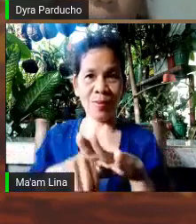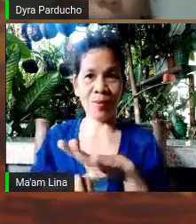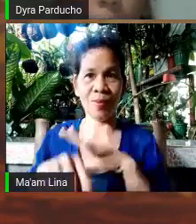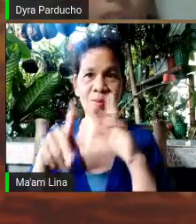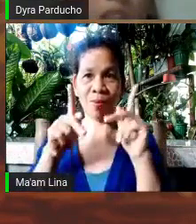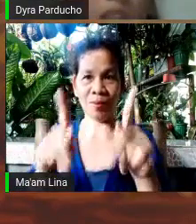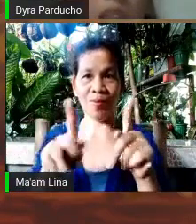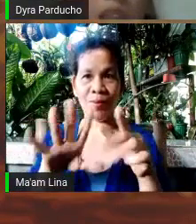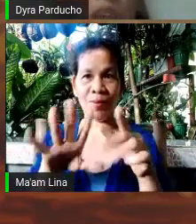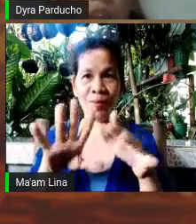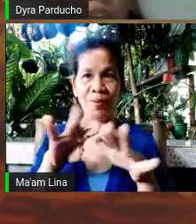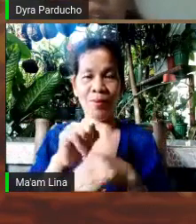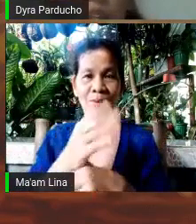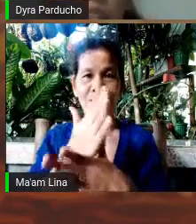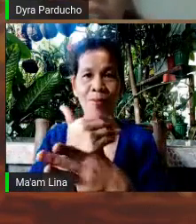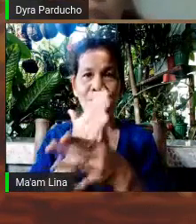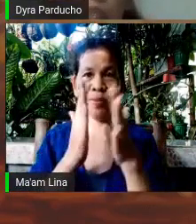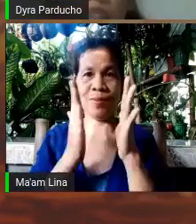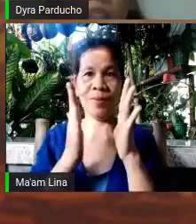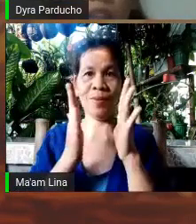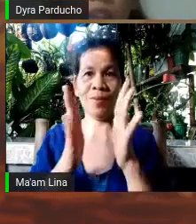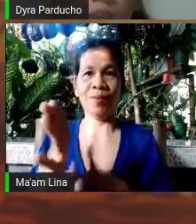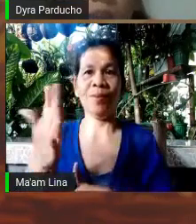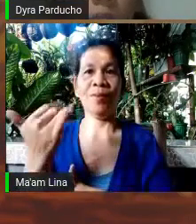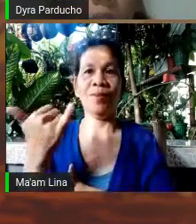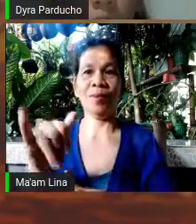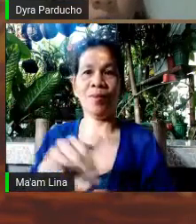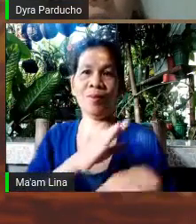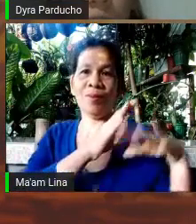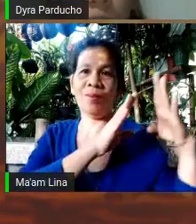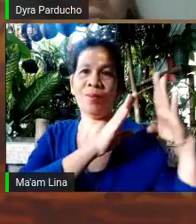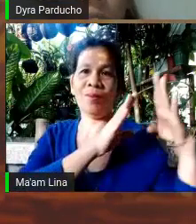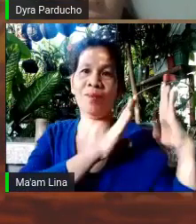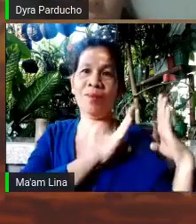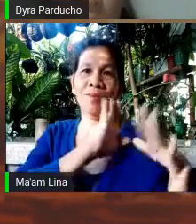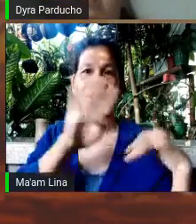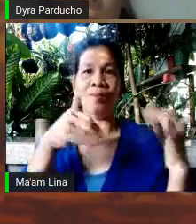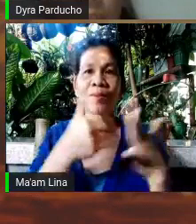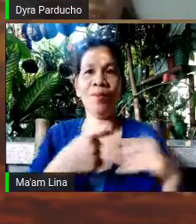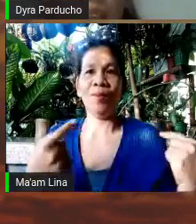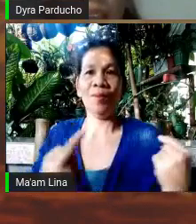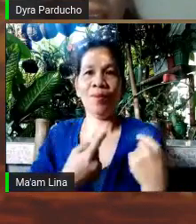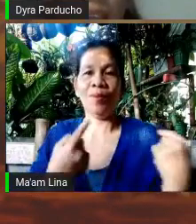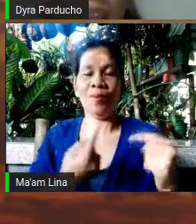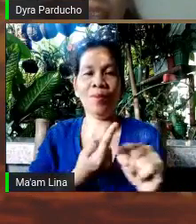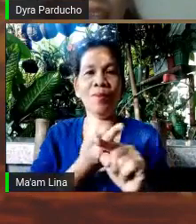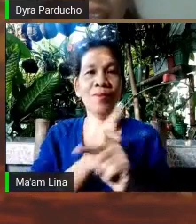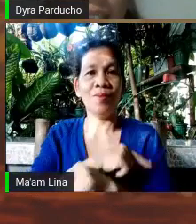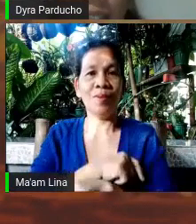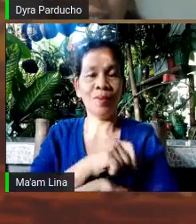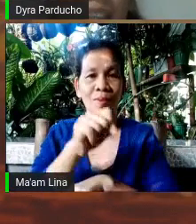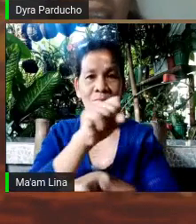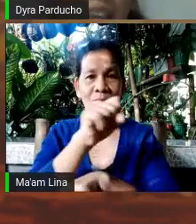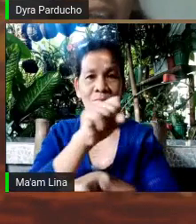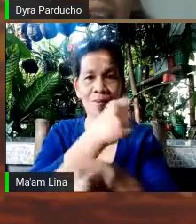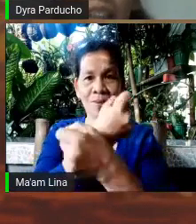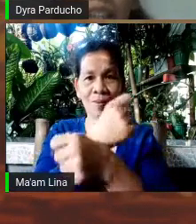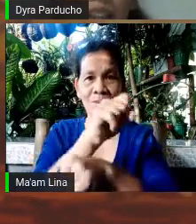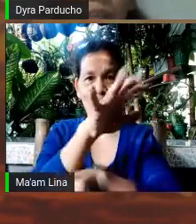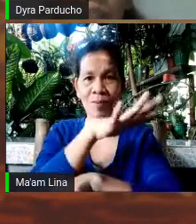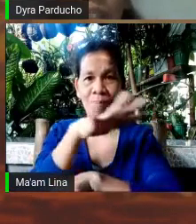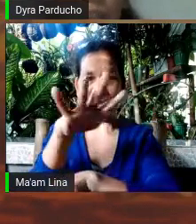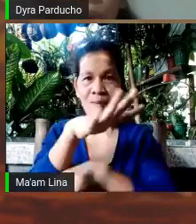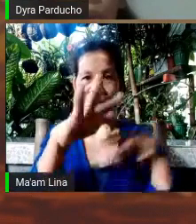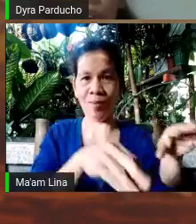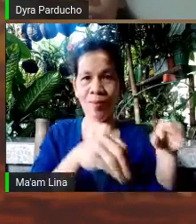ng tagapamagitan, kanyang pinansa ng mga kasalanan mula sa sanktuaryo at inilalagay ang